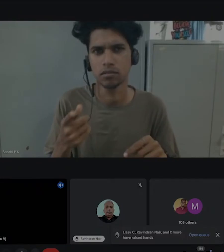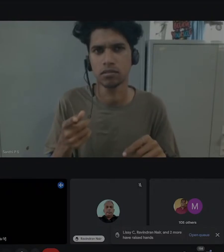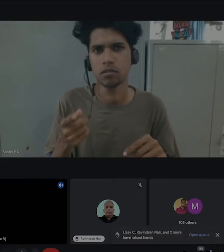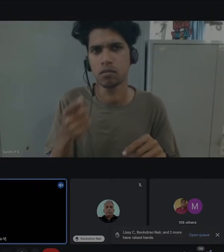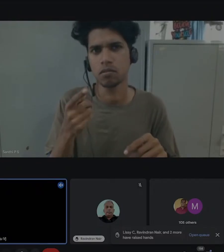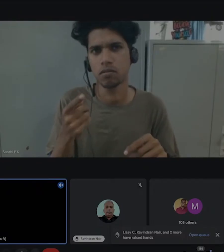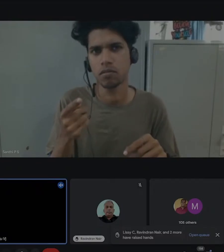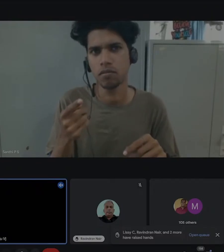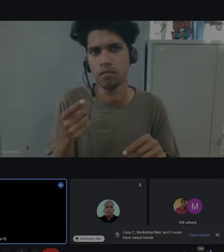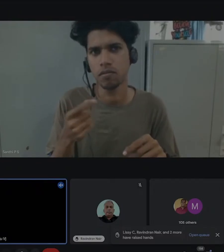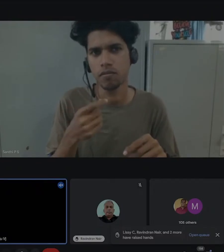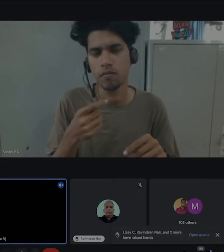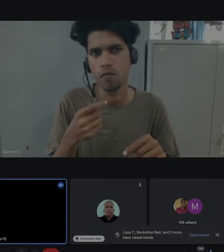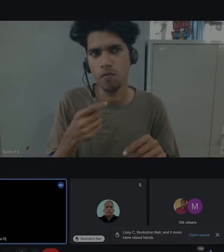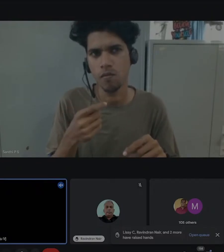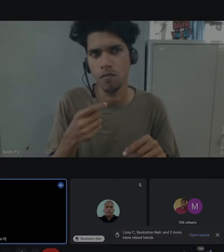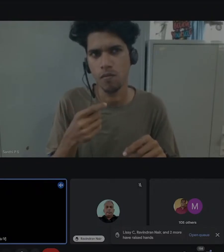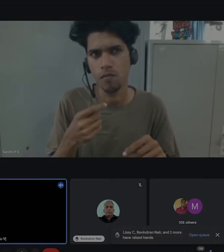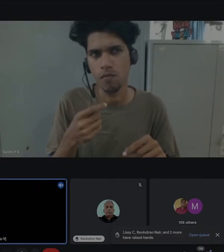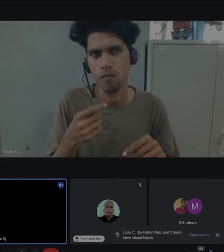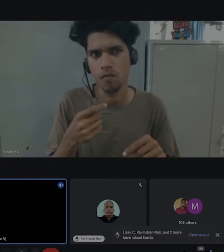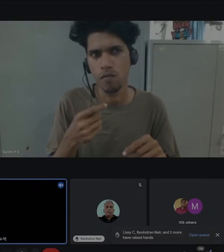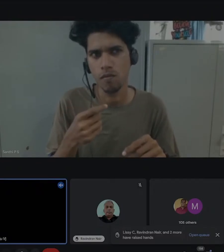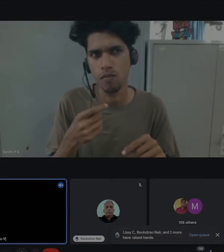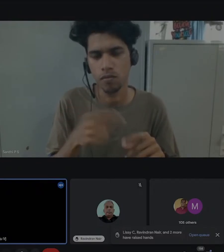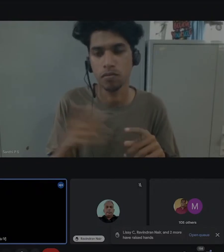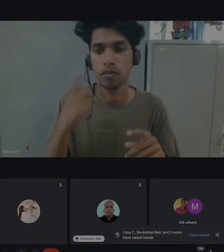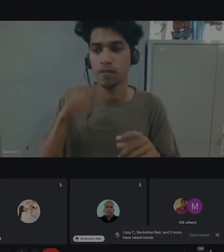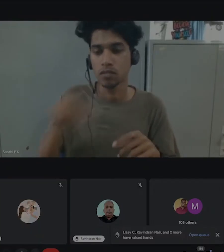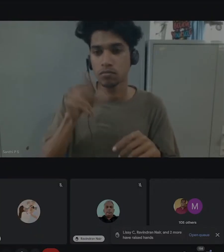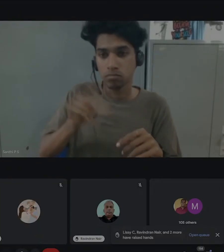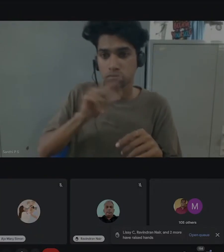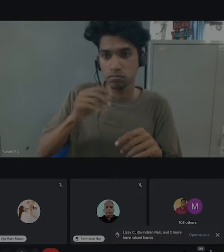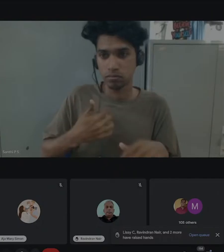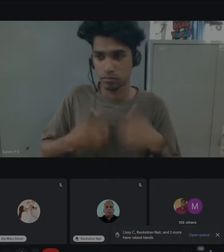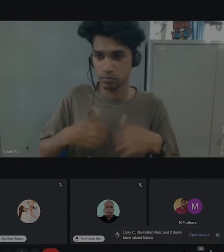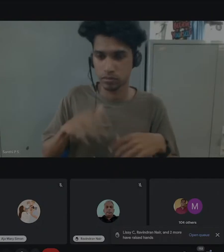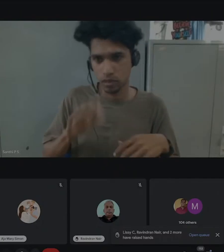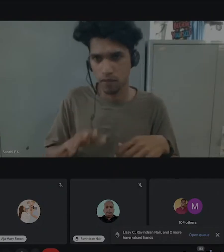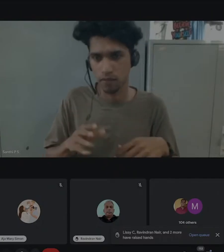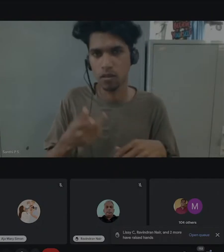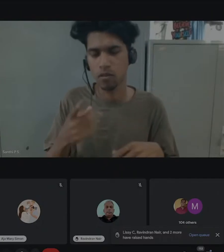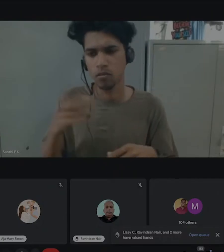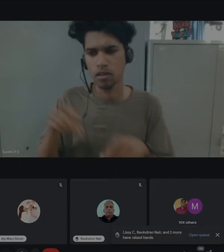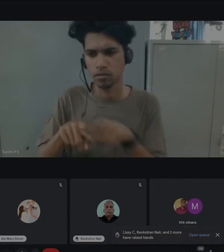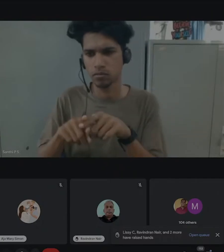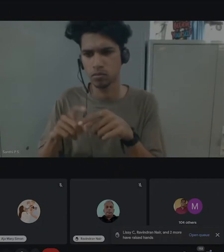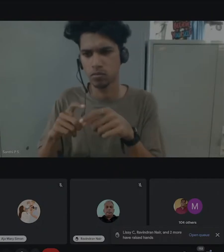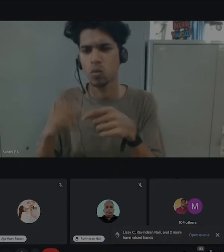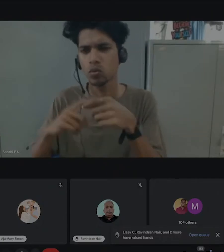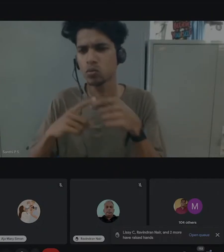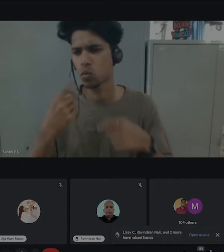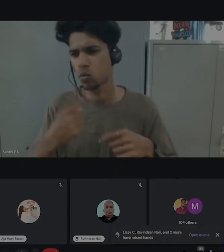അപ്പോൾ ഈ ചോദ്യം ചോദിച്ചാളൊന്ന് സംസാരിക്കാൻ താല്പര്യമുണ്ടെങ്കിൽ പറയാം. ചോദ്യം ചോദിച്ചിരിക്കുന്നത് മിസ്